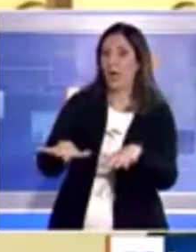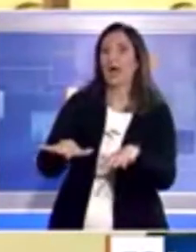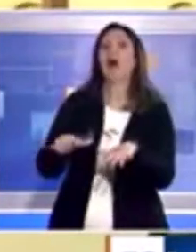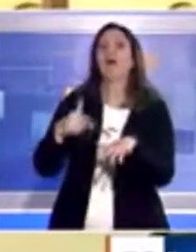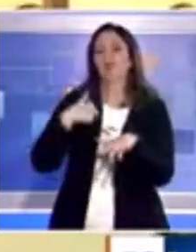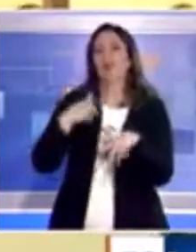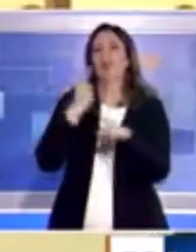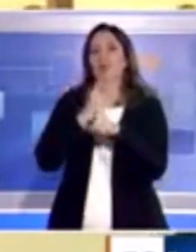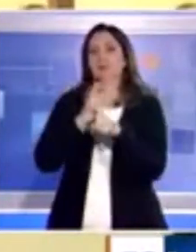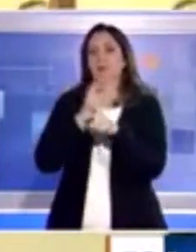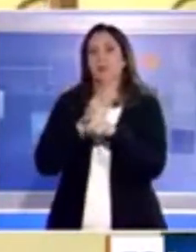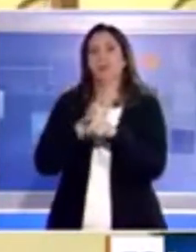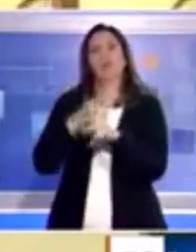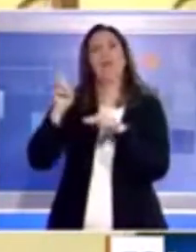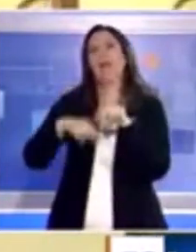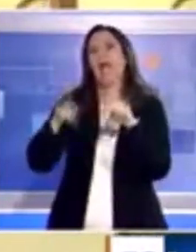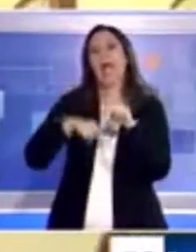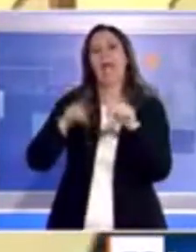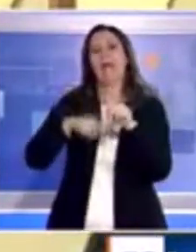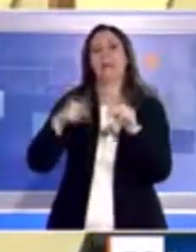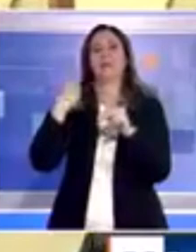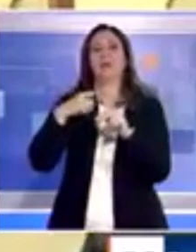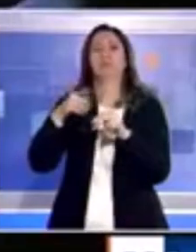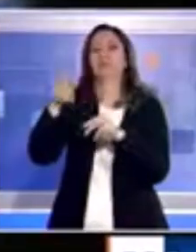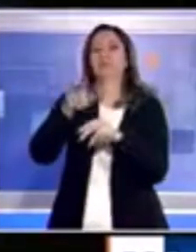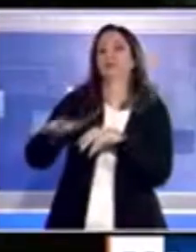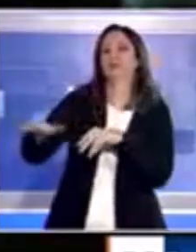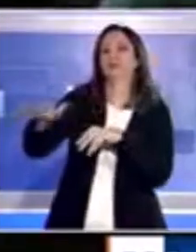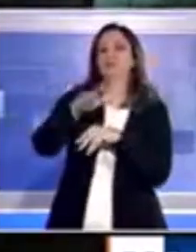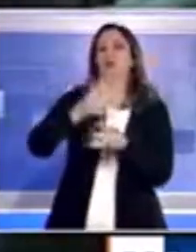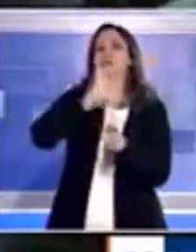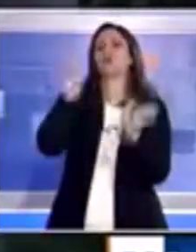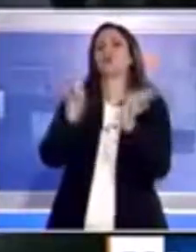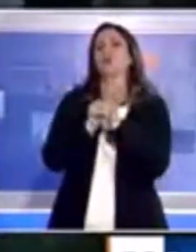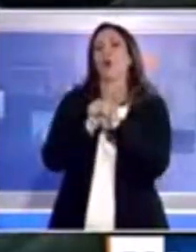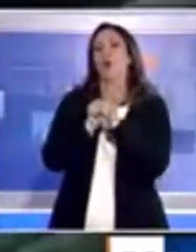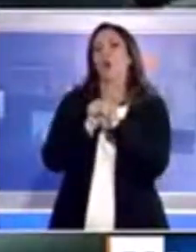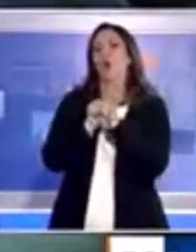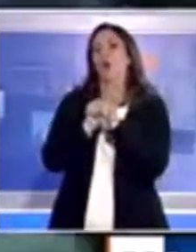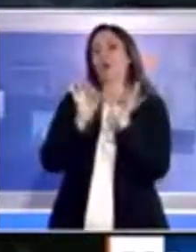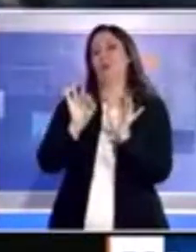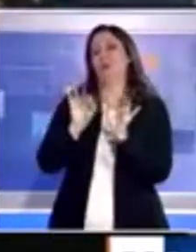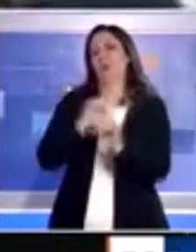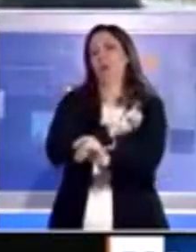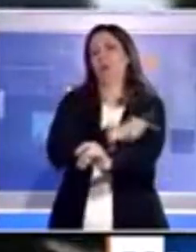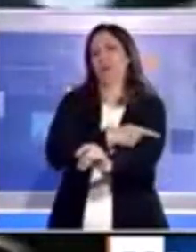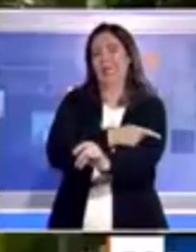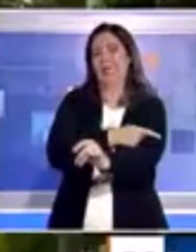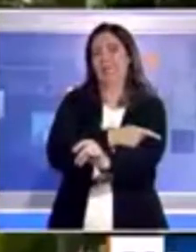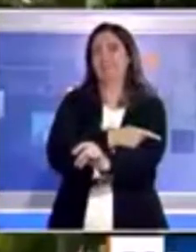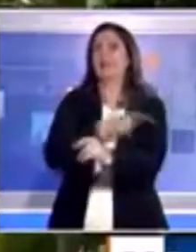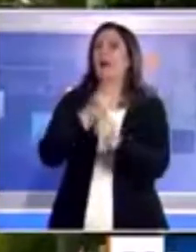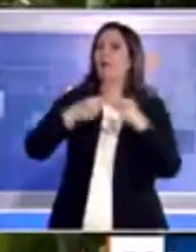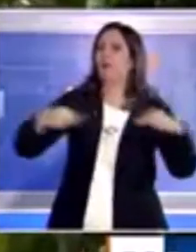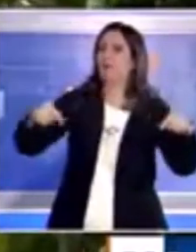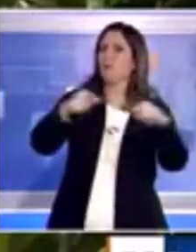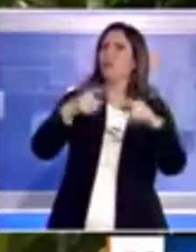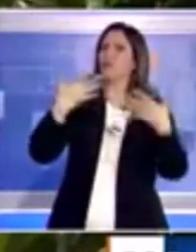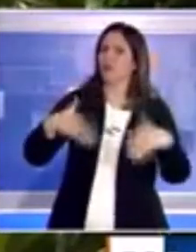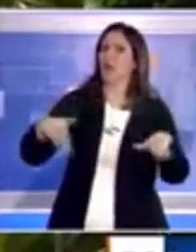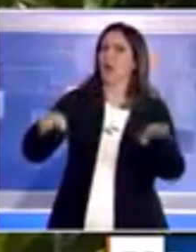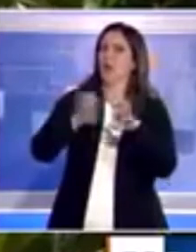sicuramente ridare dignità un luogo storico di potenza e credo che oggi la vertenza che si chiude appositamente con la riapertura